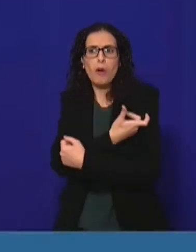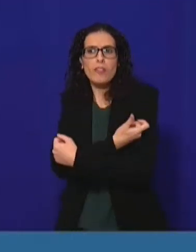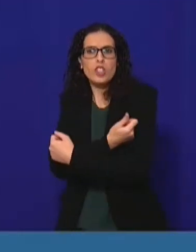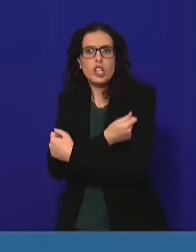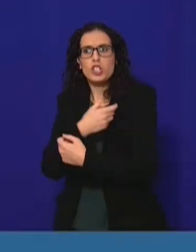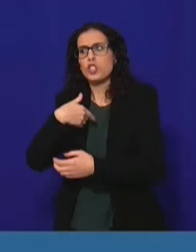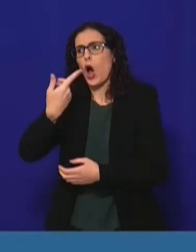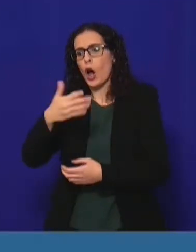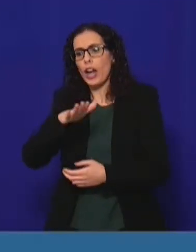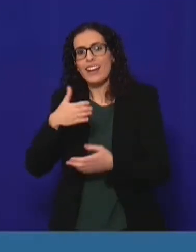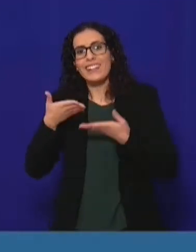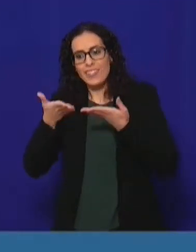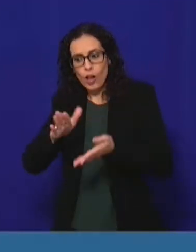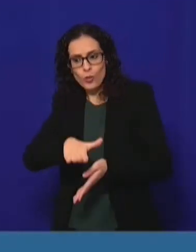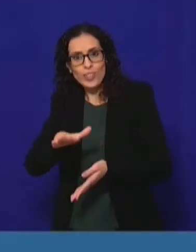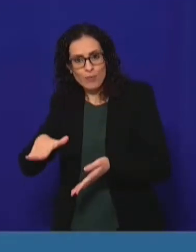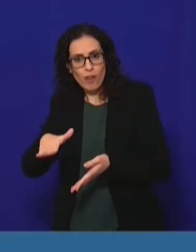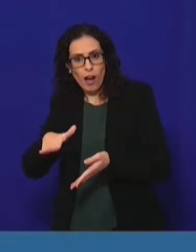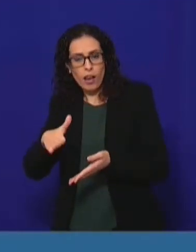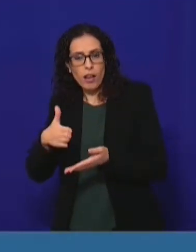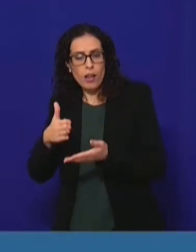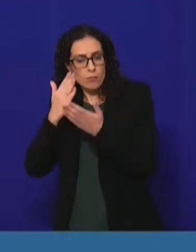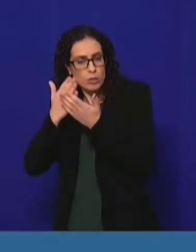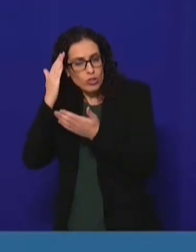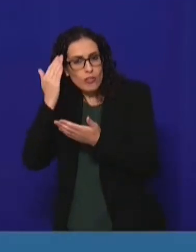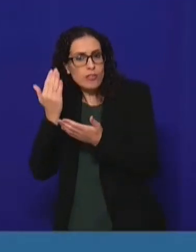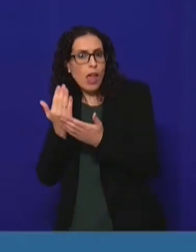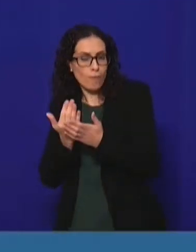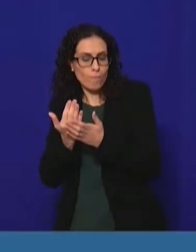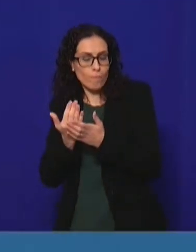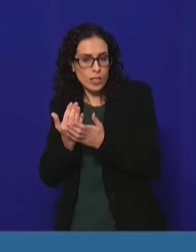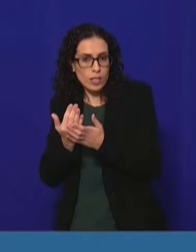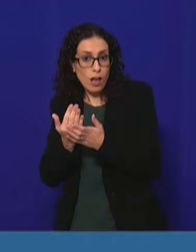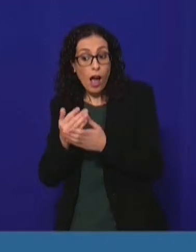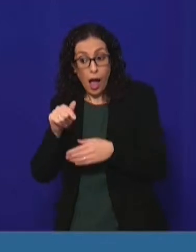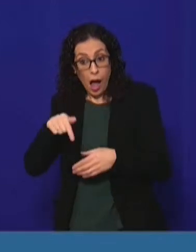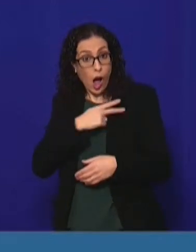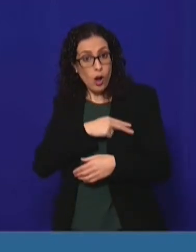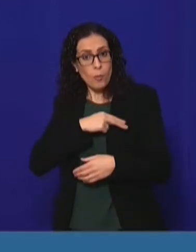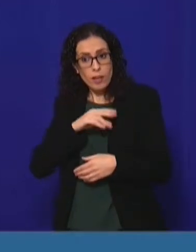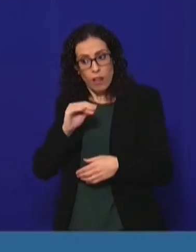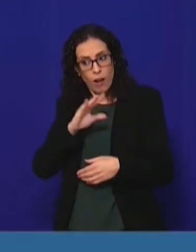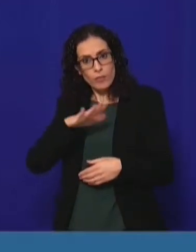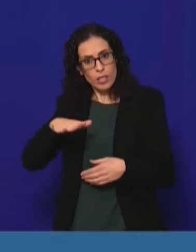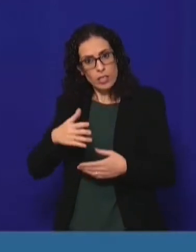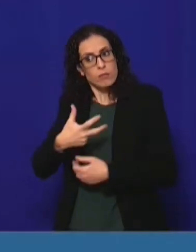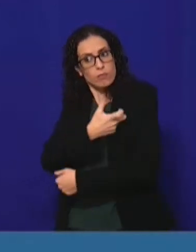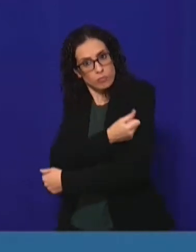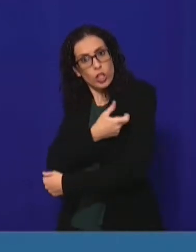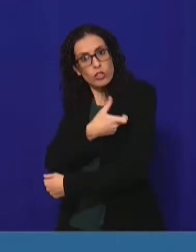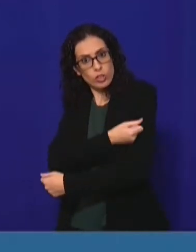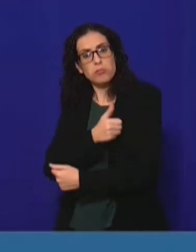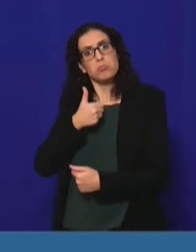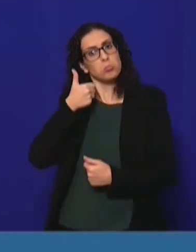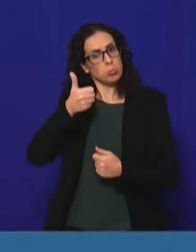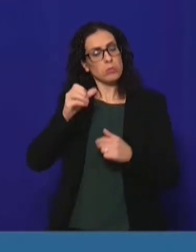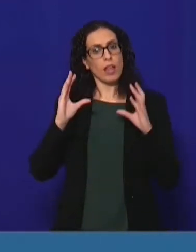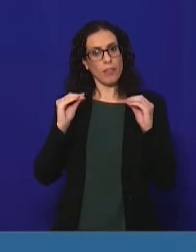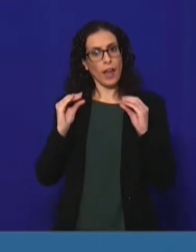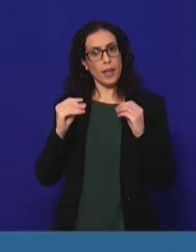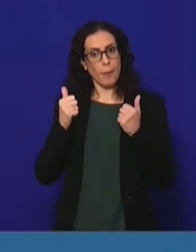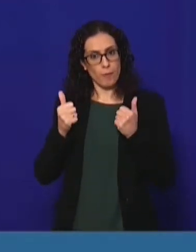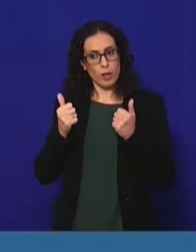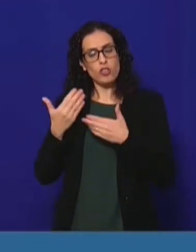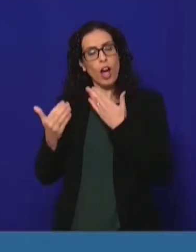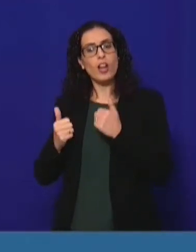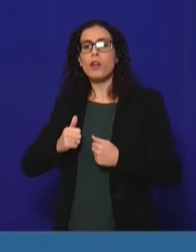nagħtu l-tfal, tajjeb, naraw li f'Malta għandna uptake tajjeb tal-vaccination li għalija xi ħaġa li hija